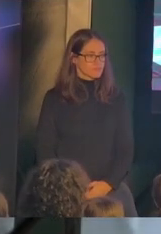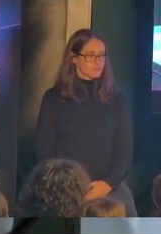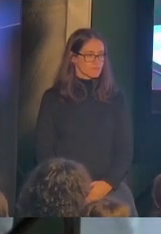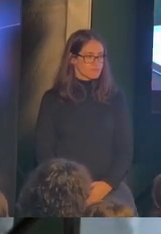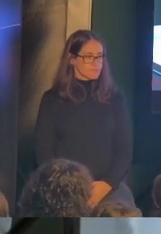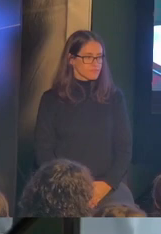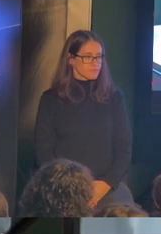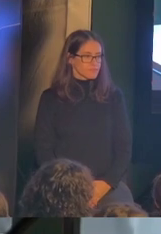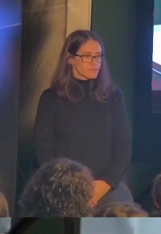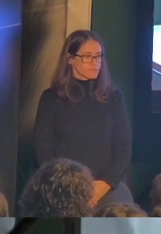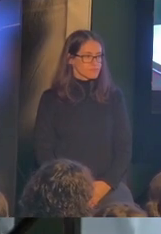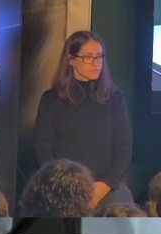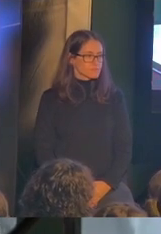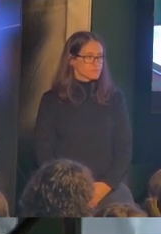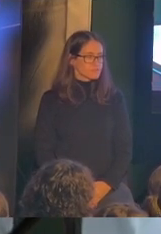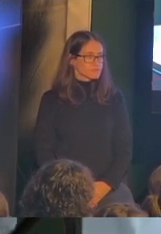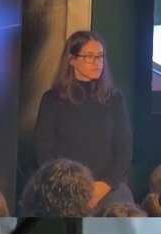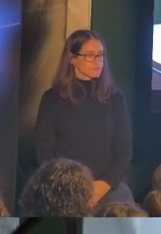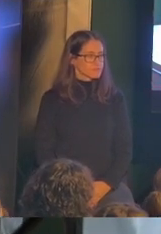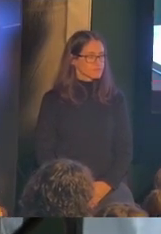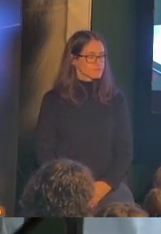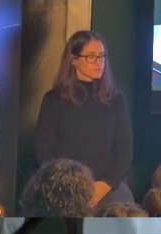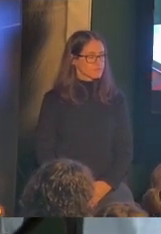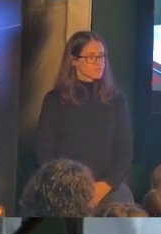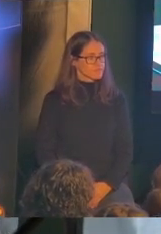I barregem.